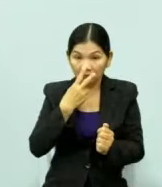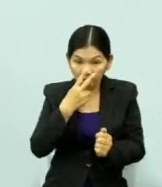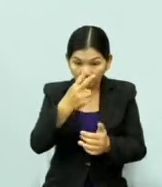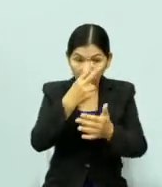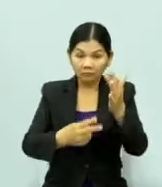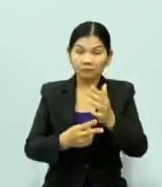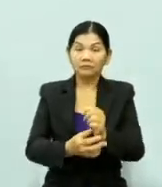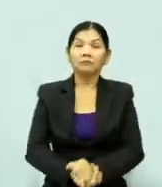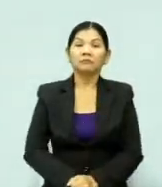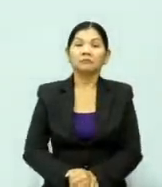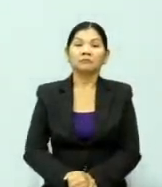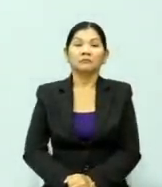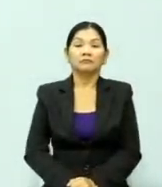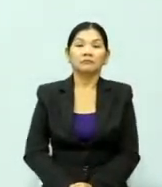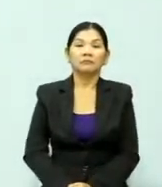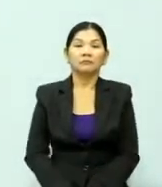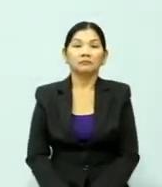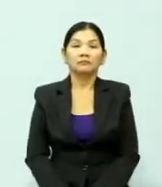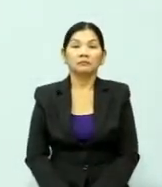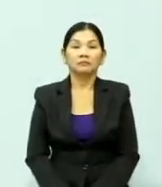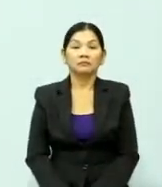khá. Chà.